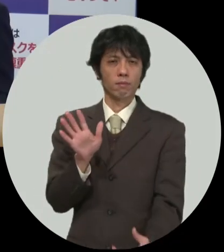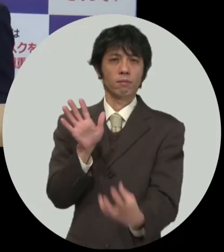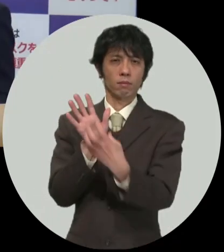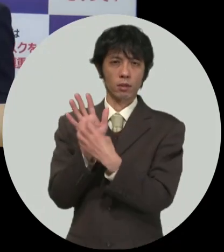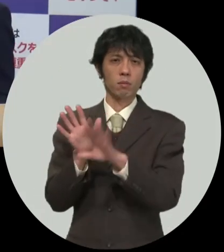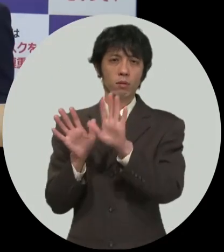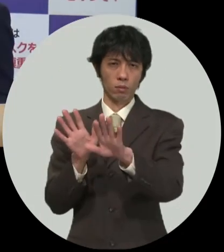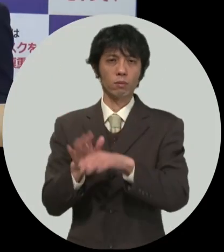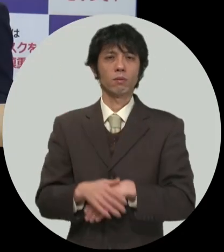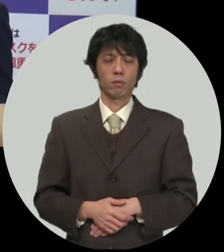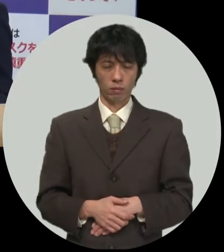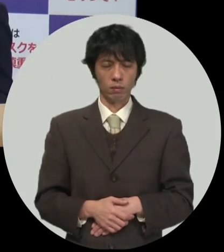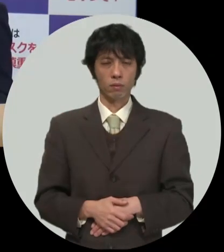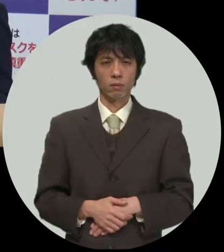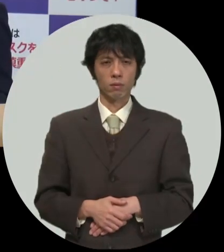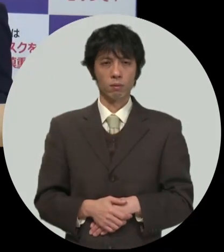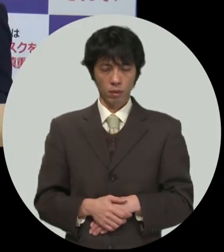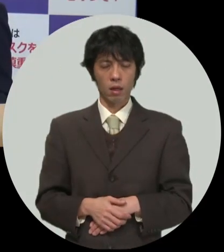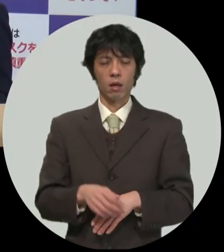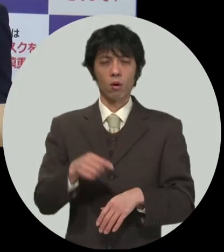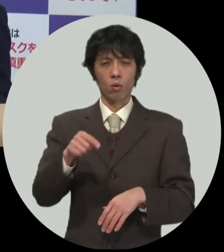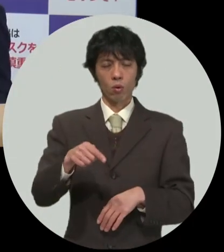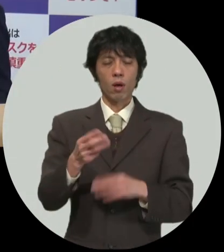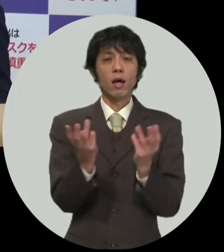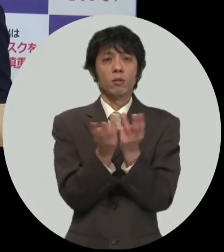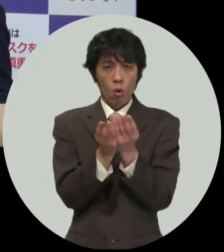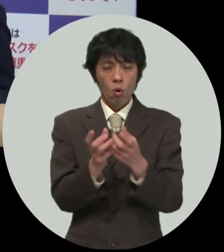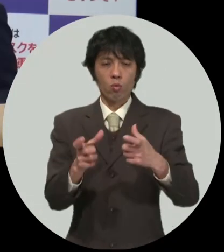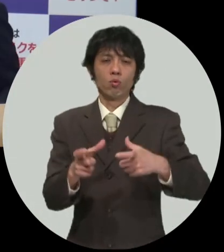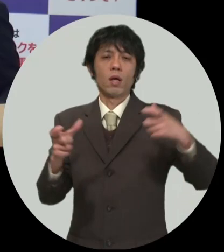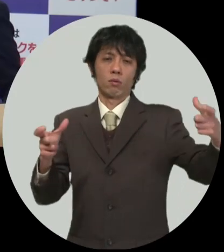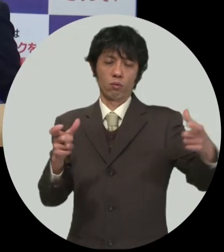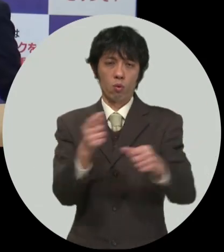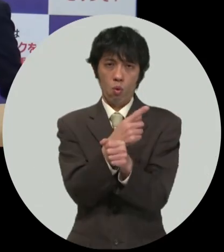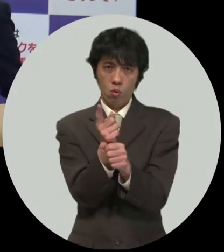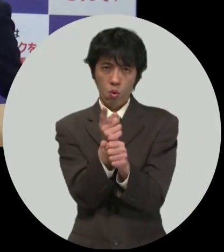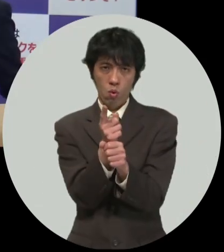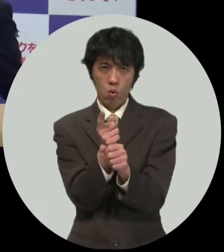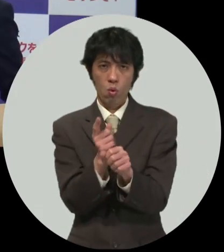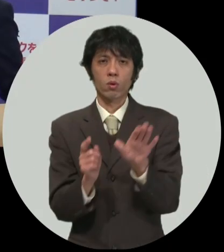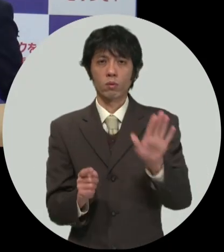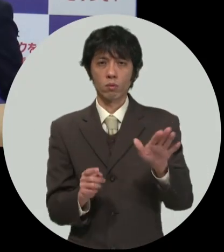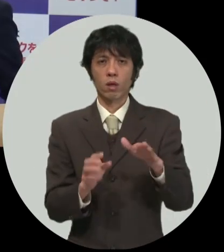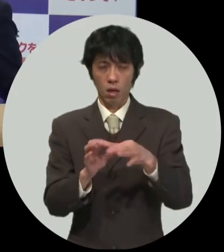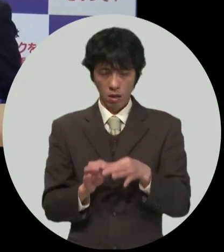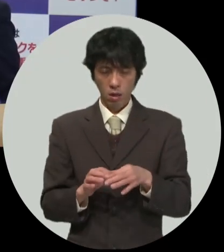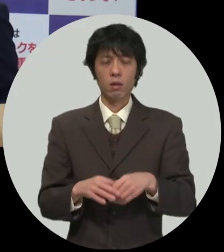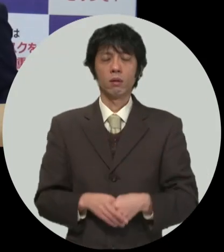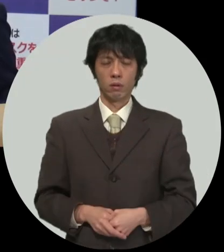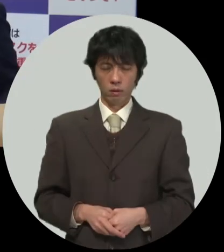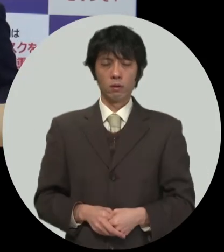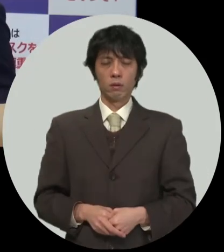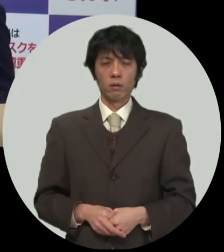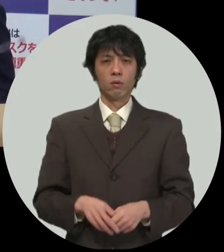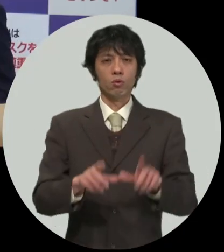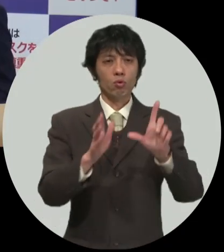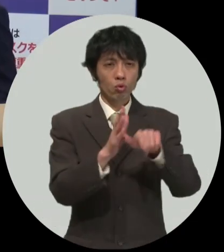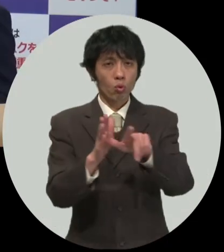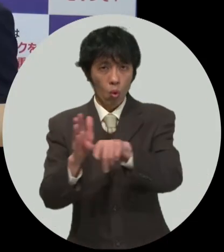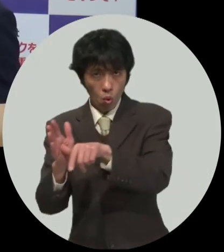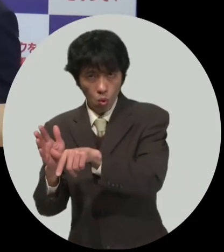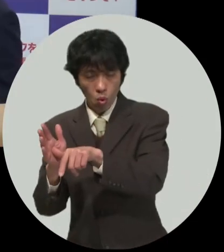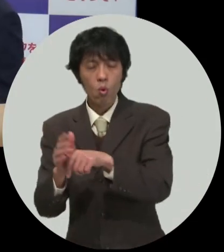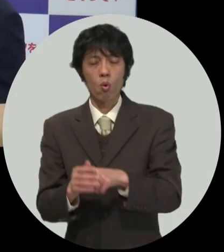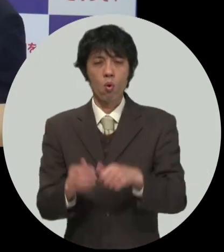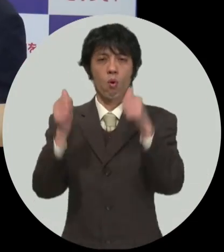かつどんどん拡充をする方向で努力をしておりますので、その都度ホームページ